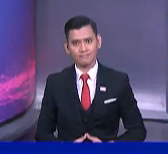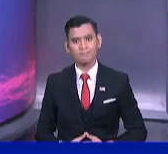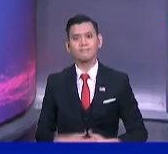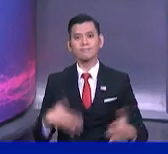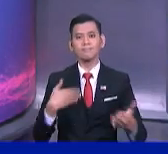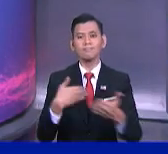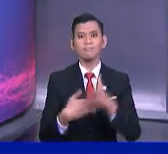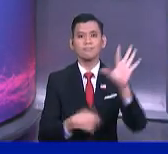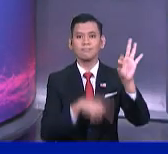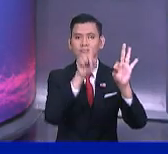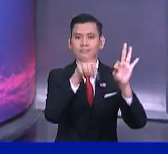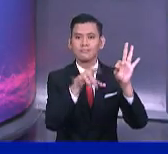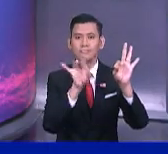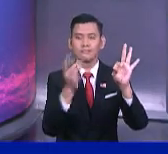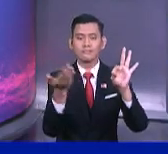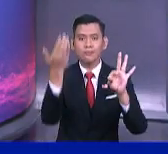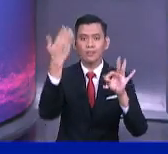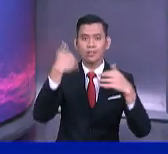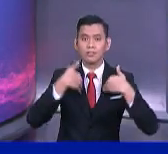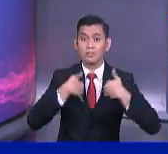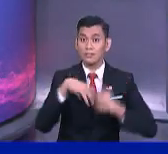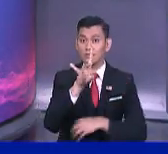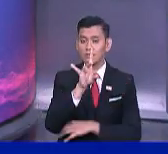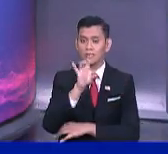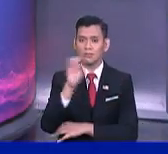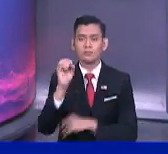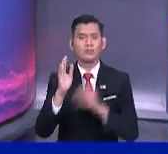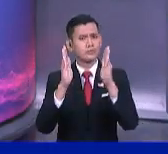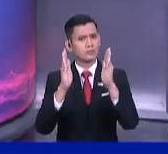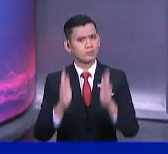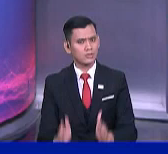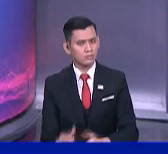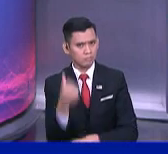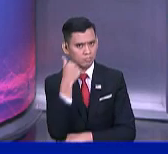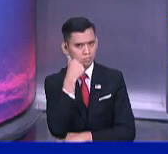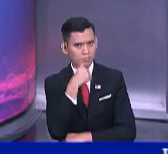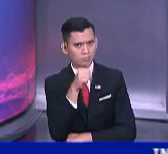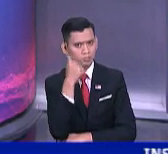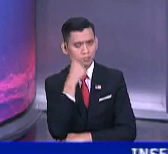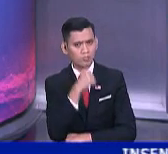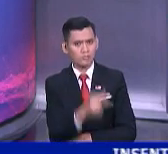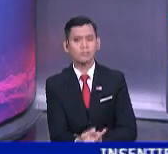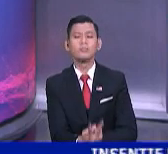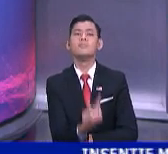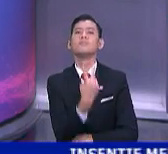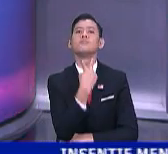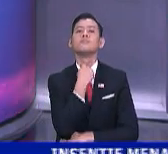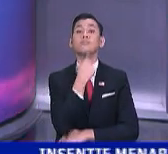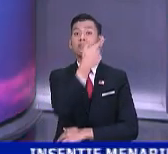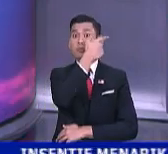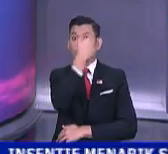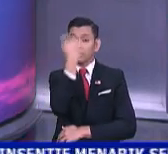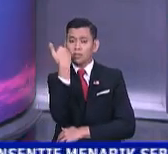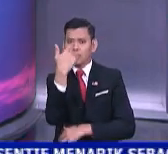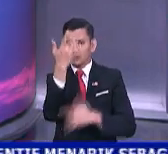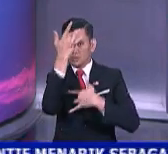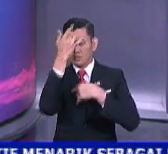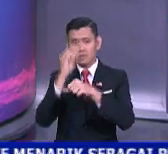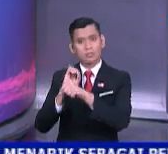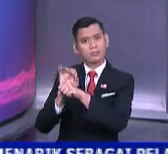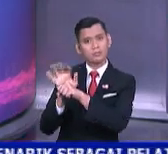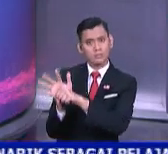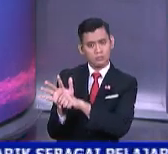Sehingga 9 Ogos lalu, 70 kes kematian wanita hamil disebabkan oleh komplikasi jangkitan COVID-19